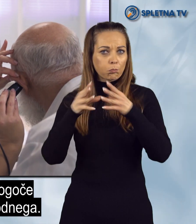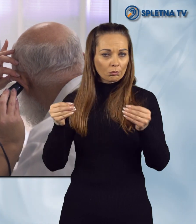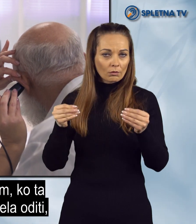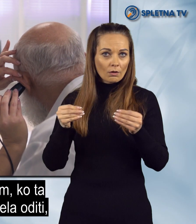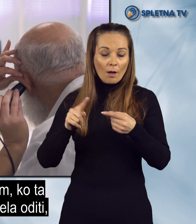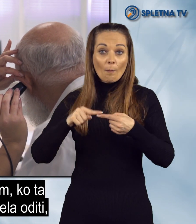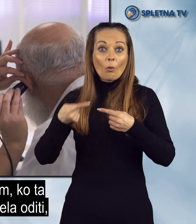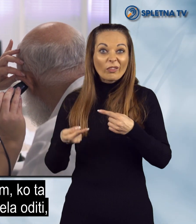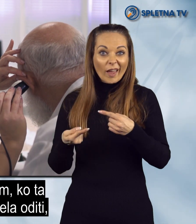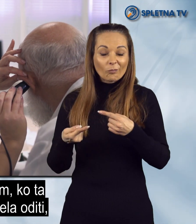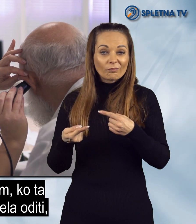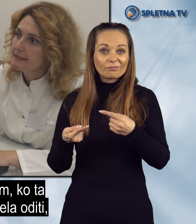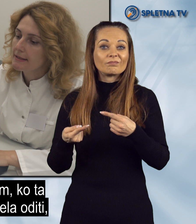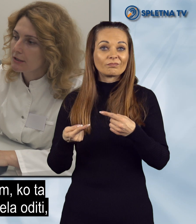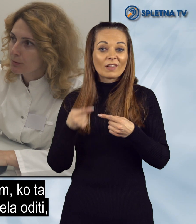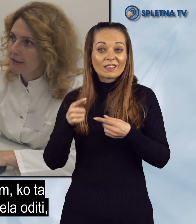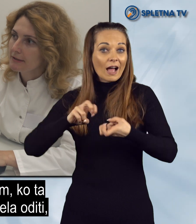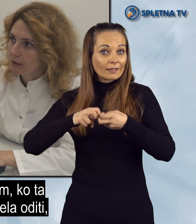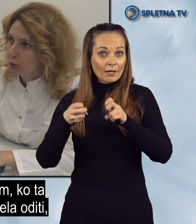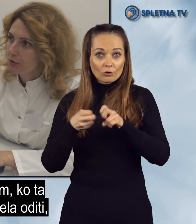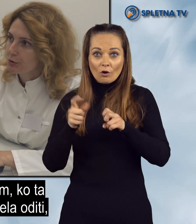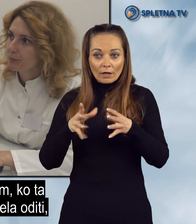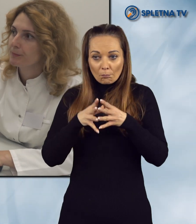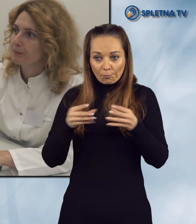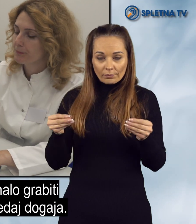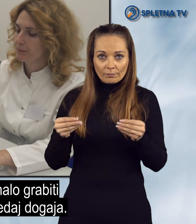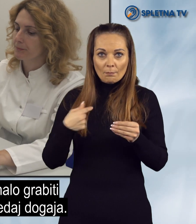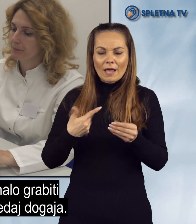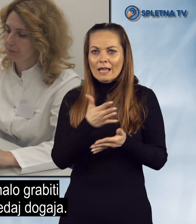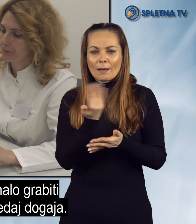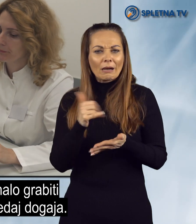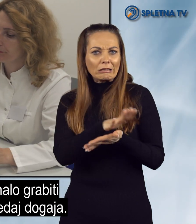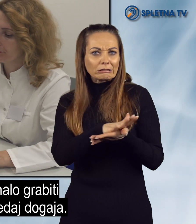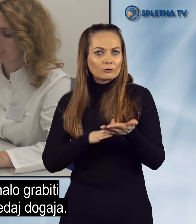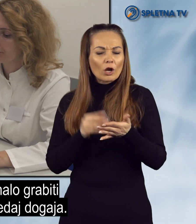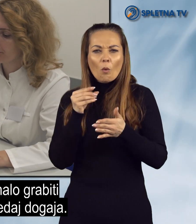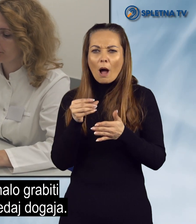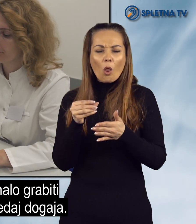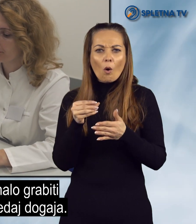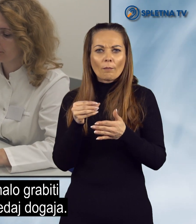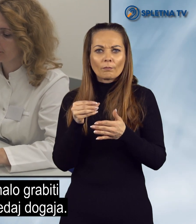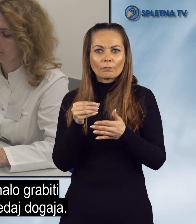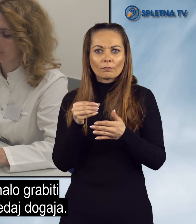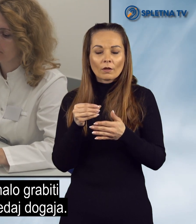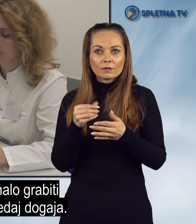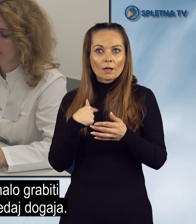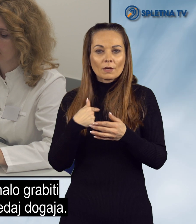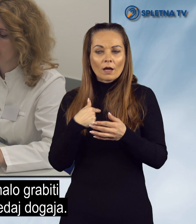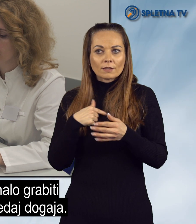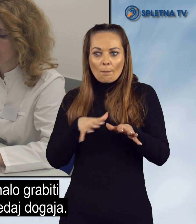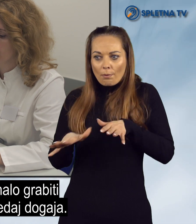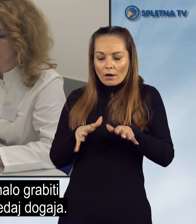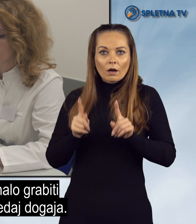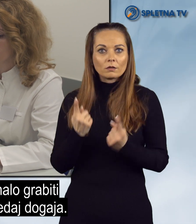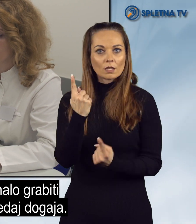prehodnega, ampak potem, ko ta težava ni hotela oditi, me je začela malo prijemati panika,